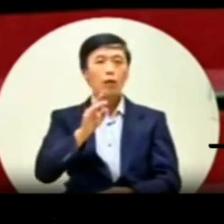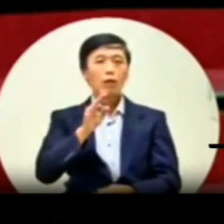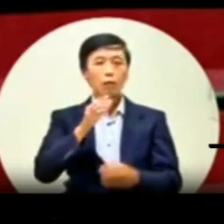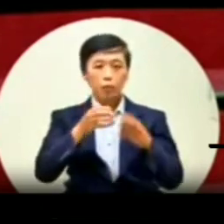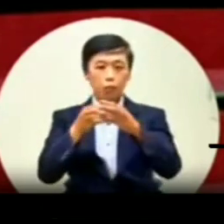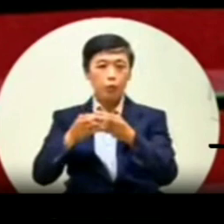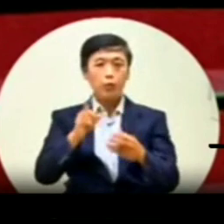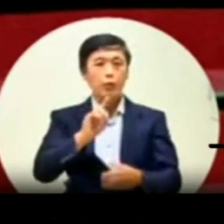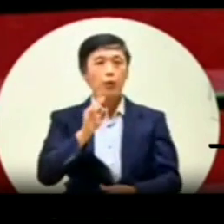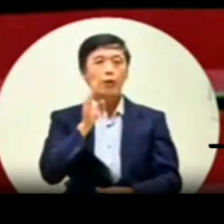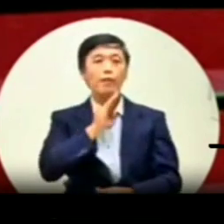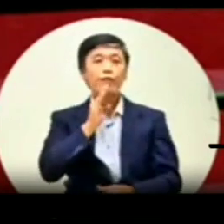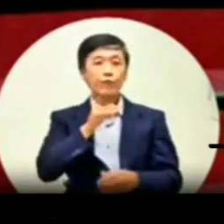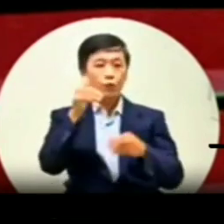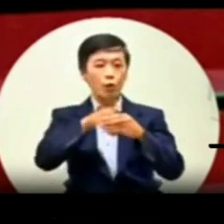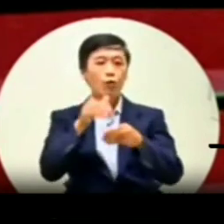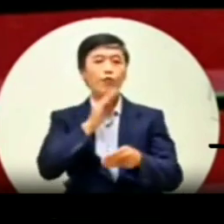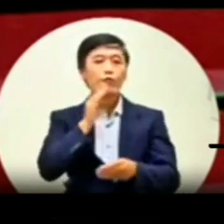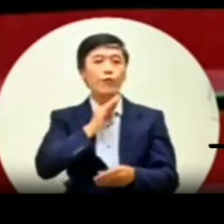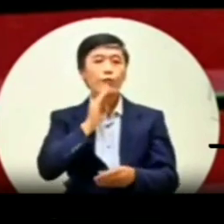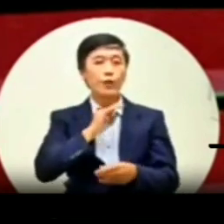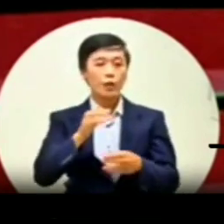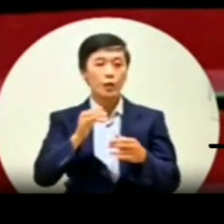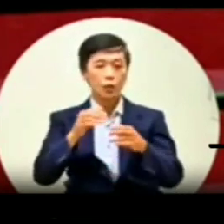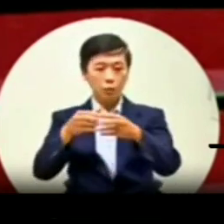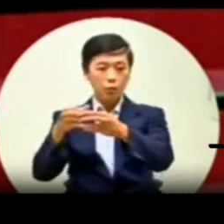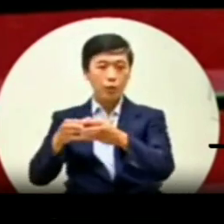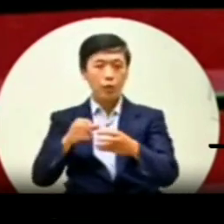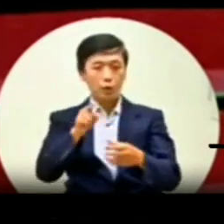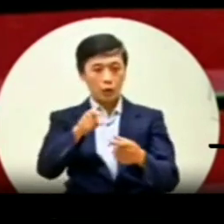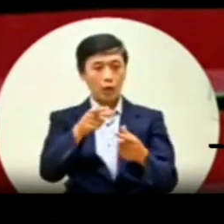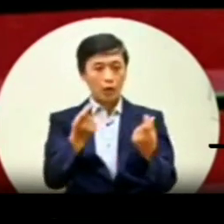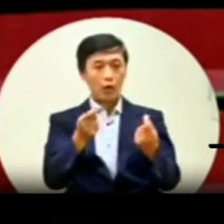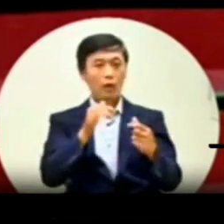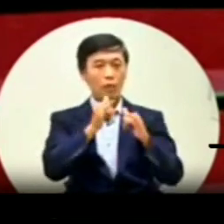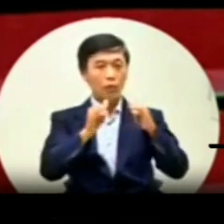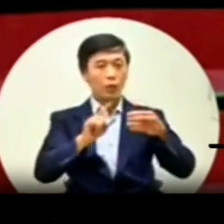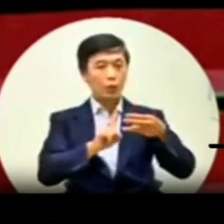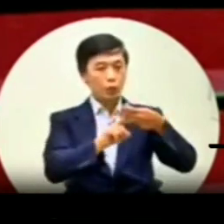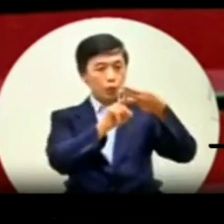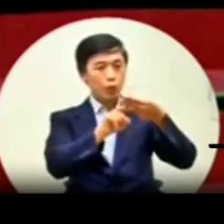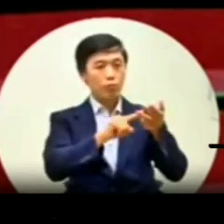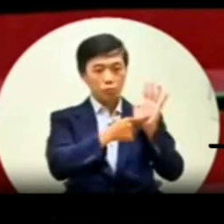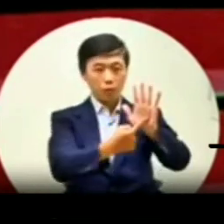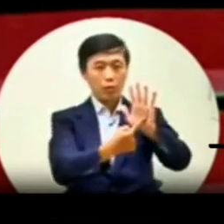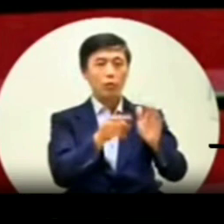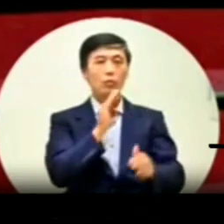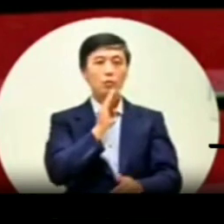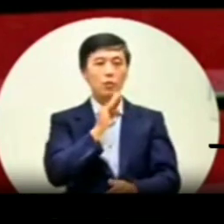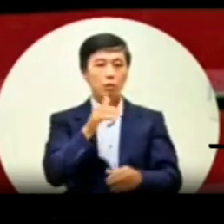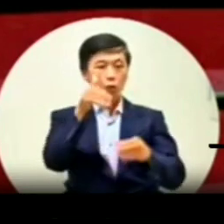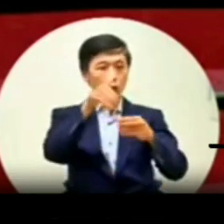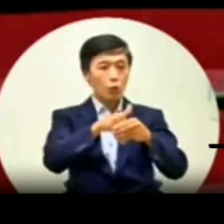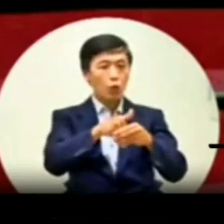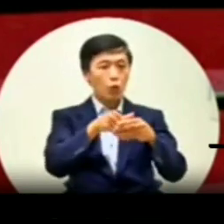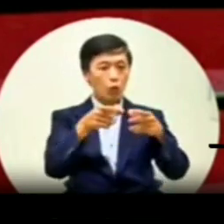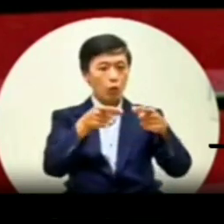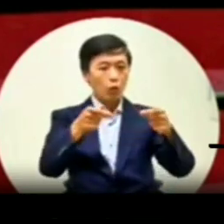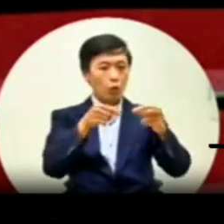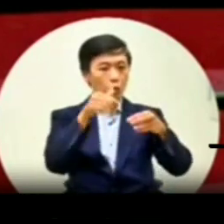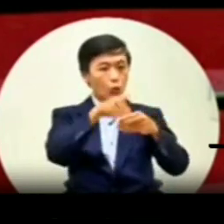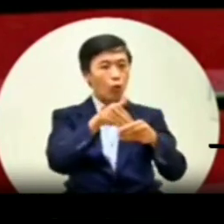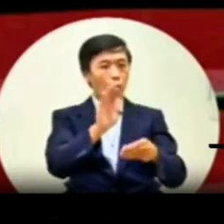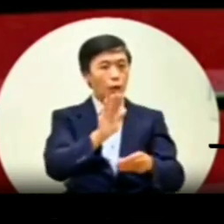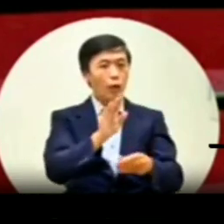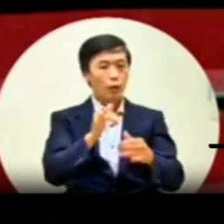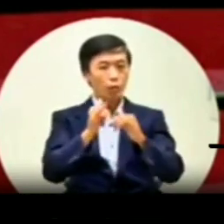废票联盟其实它也是一种民主的一个选举的一个表态，不投票它也是另外一种